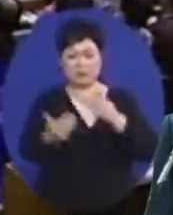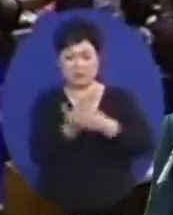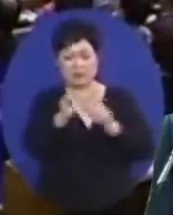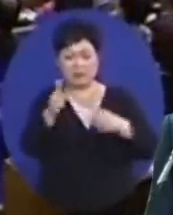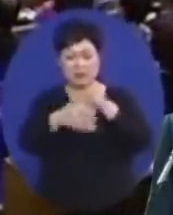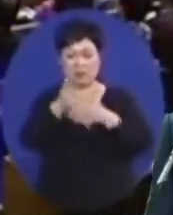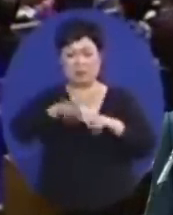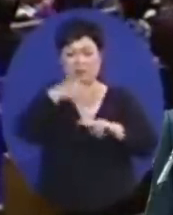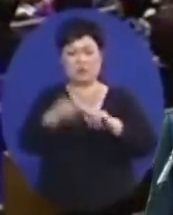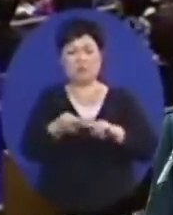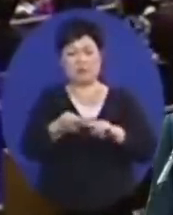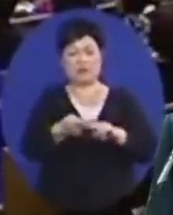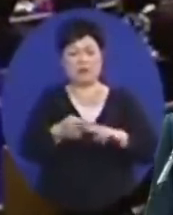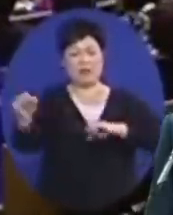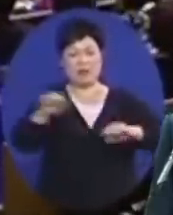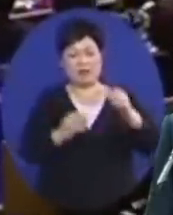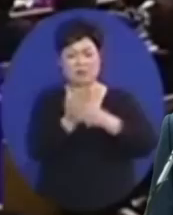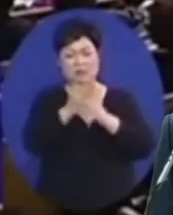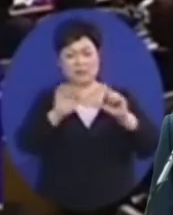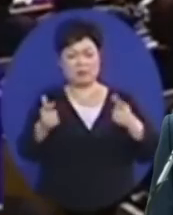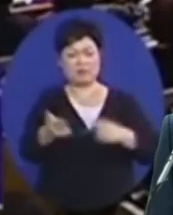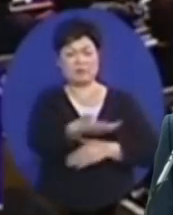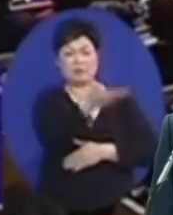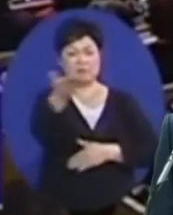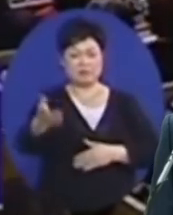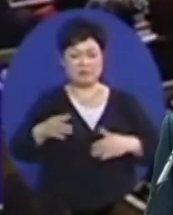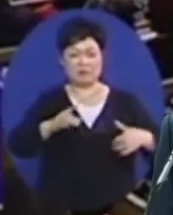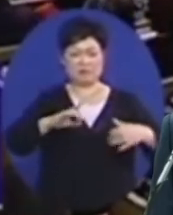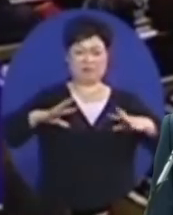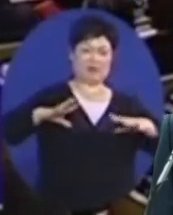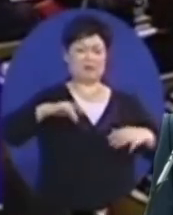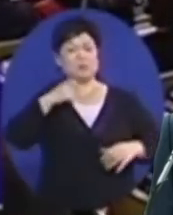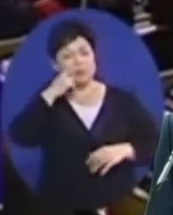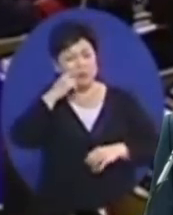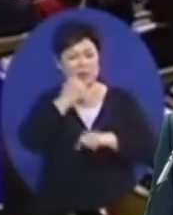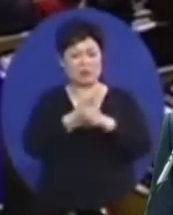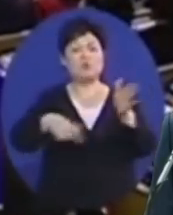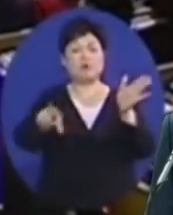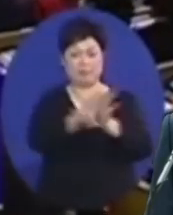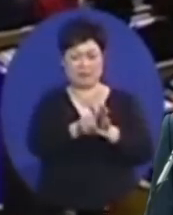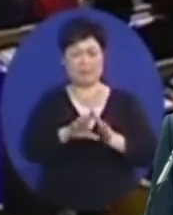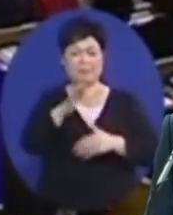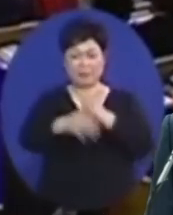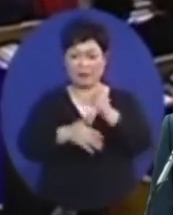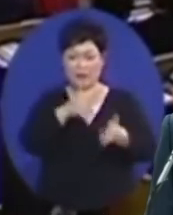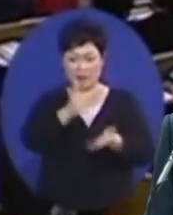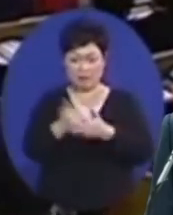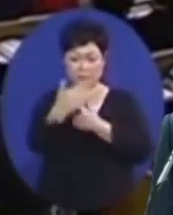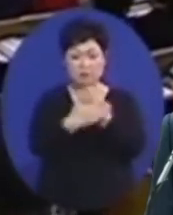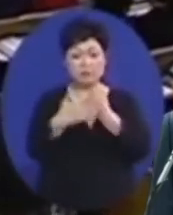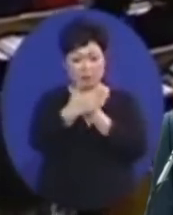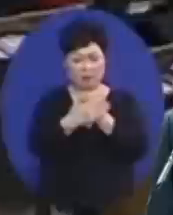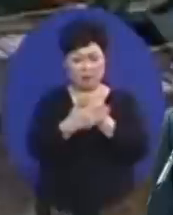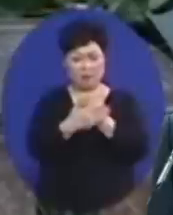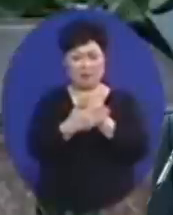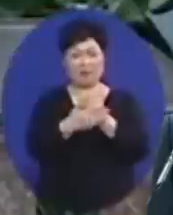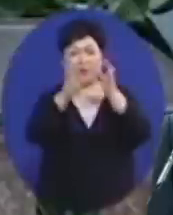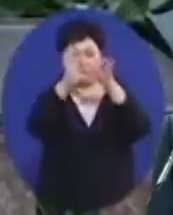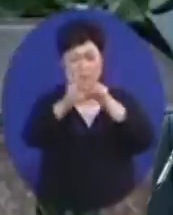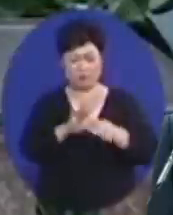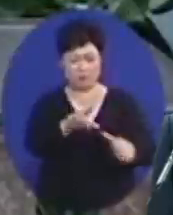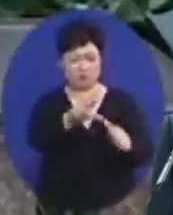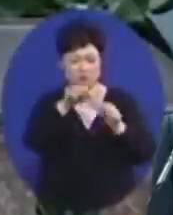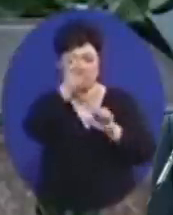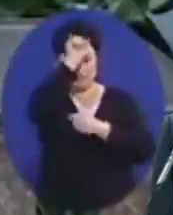하나님의 선물이라. 행위에서 난 것이 아니니 이는 누구든지 자랑하지 못하게 함이라. 하나님의 은혜로 말미암아 구원의